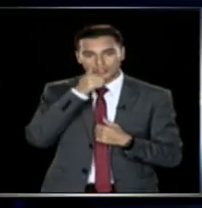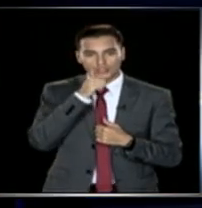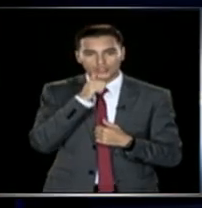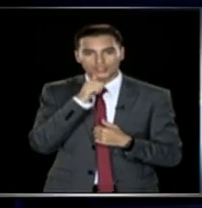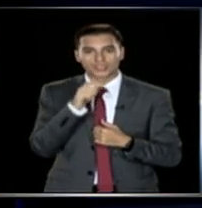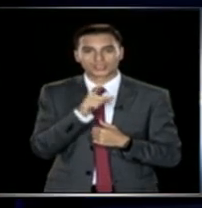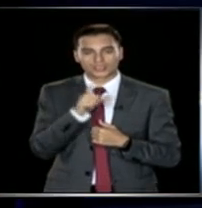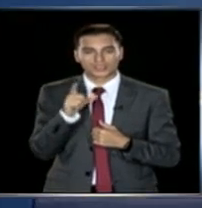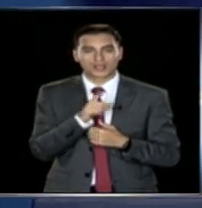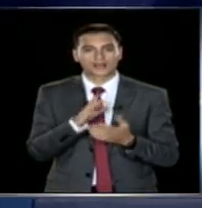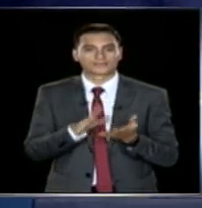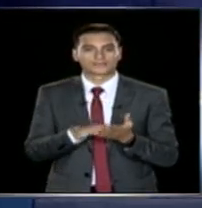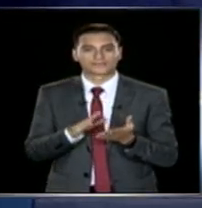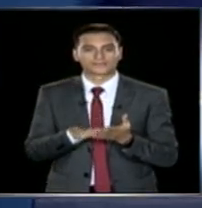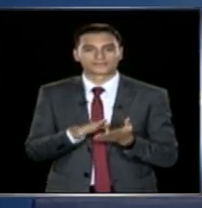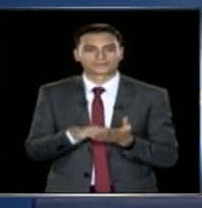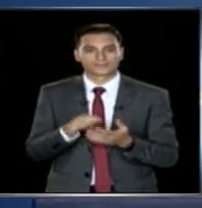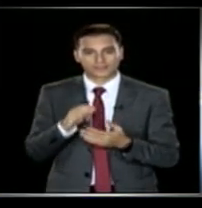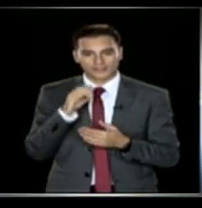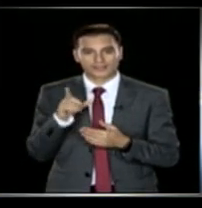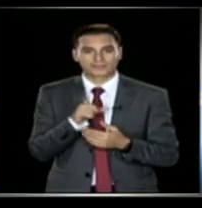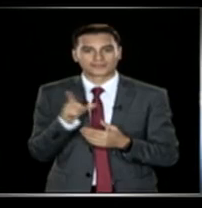الصين. برافو عليك، برافو.